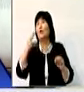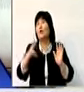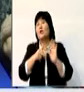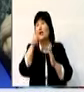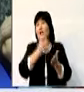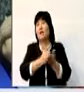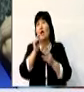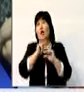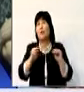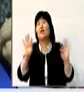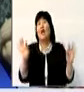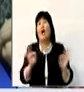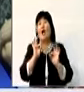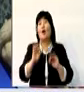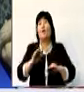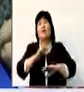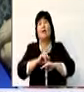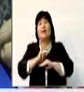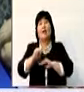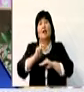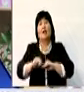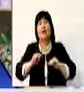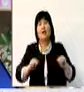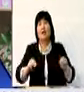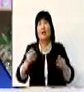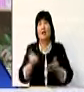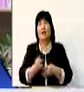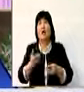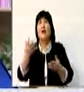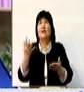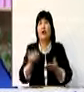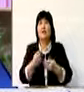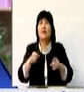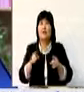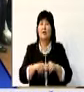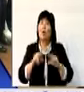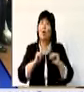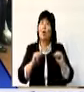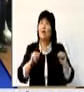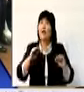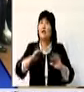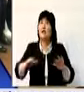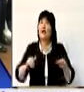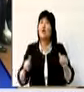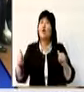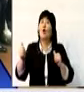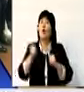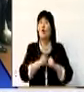бойы мектепте әуез пәнінің мұғалімі болып табысты еңбек етті. Табысты дейтініміз ұстаздан шәкірт озар